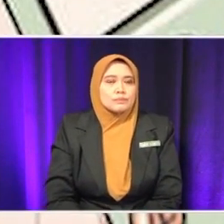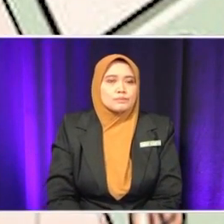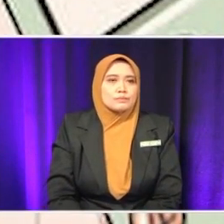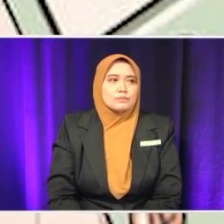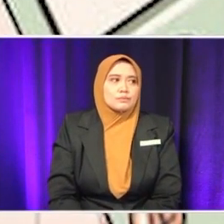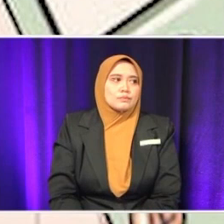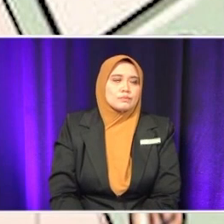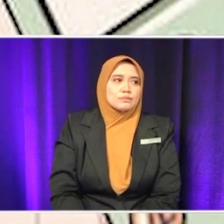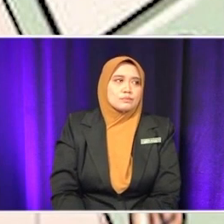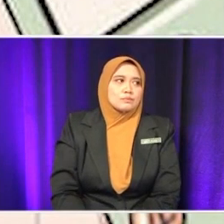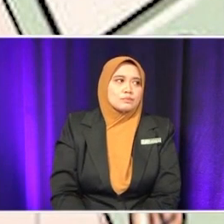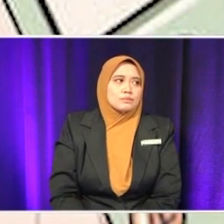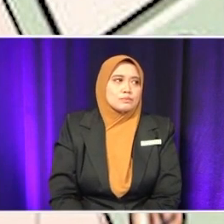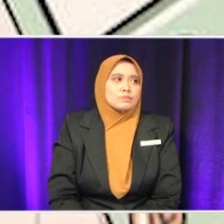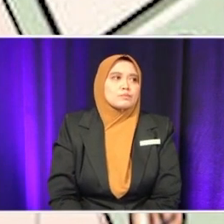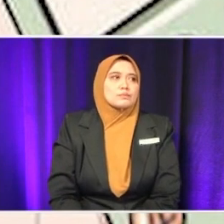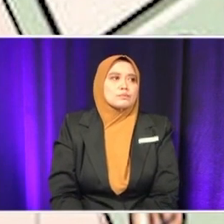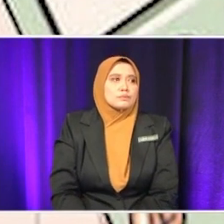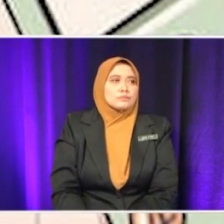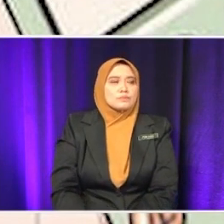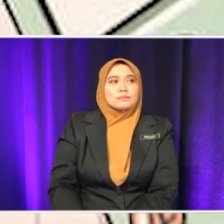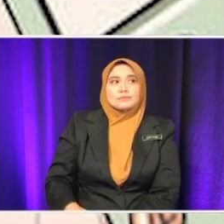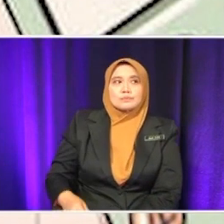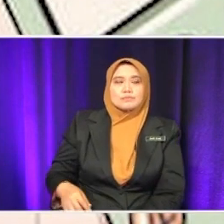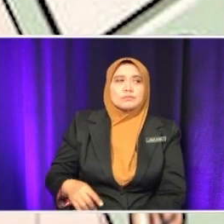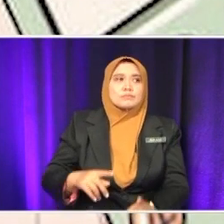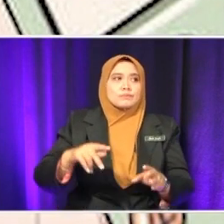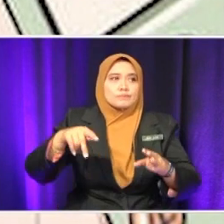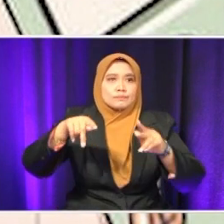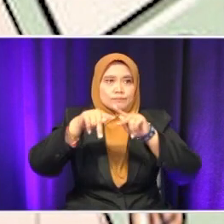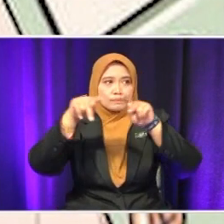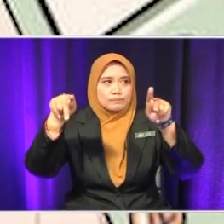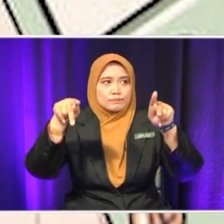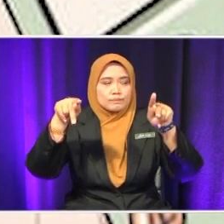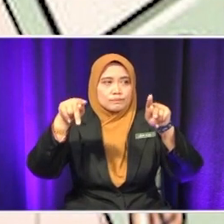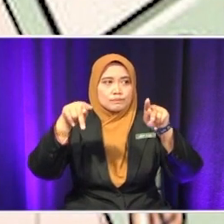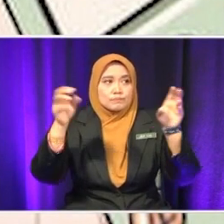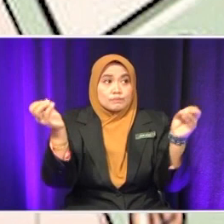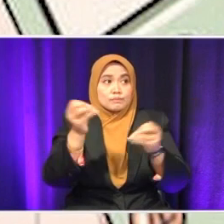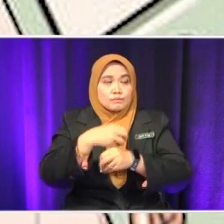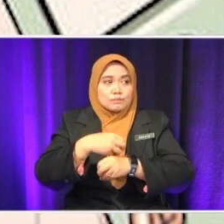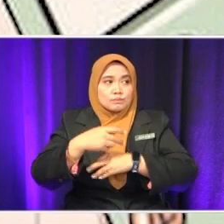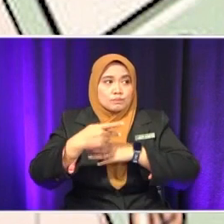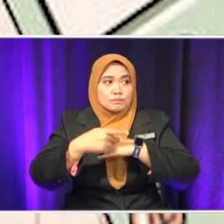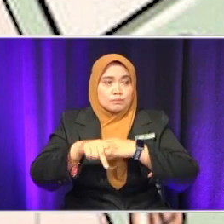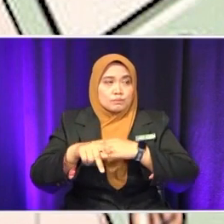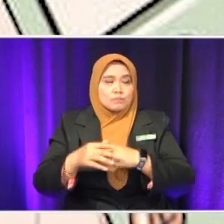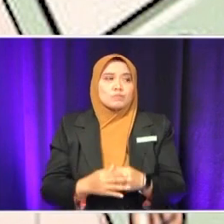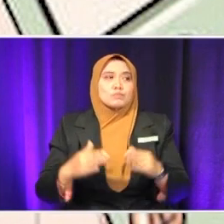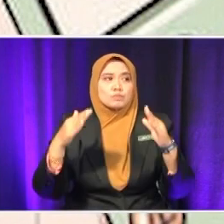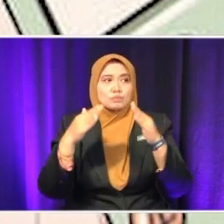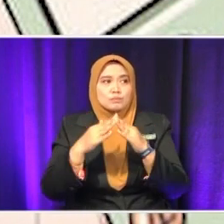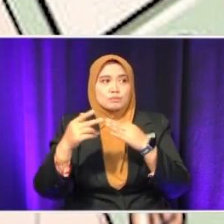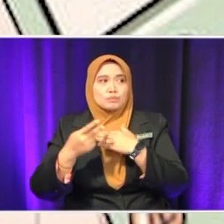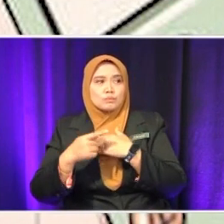Dari pejabat pos ke rumah kedai, dari rumah kedai ke SK Taman Utama, dari SK